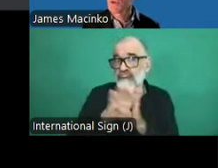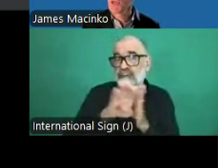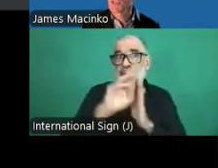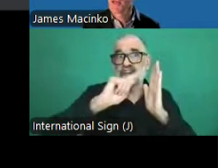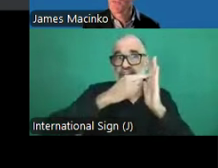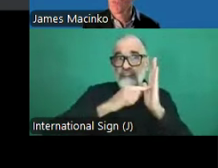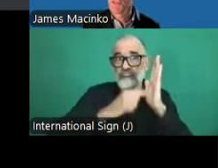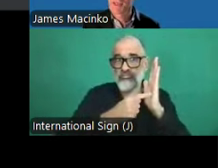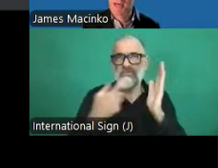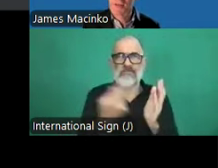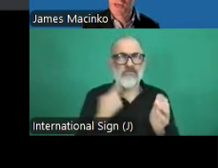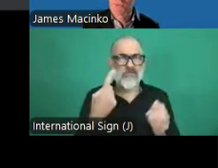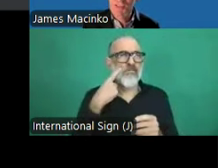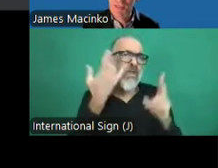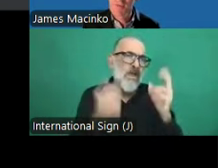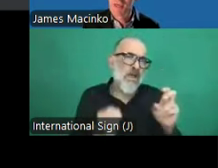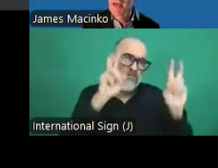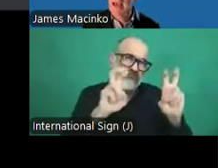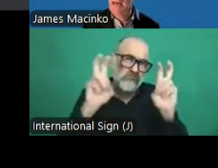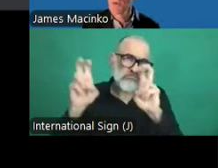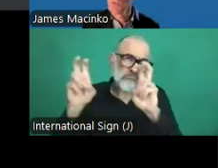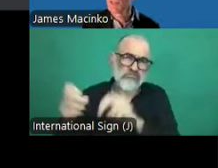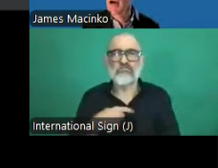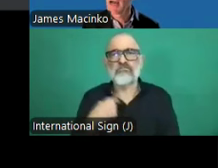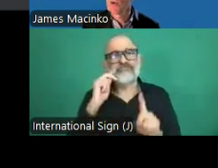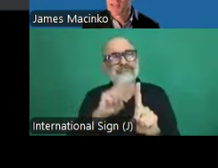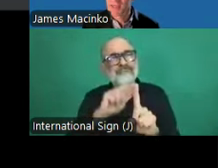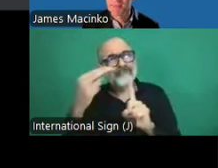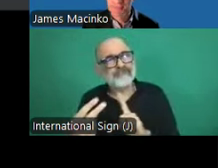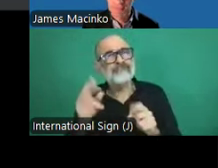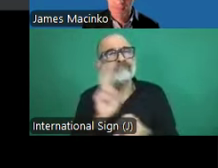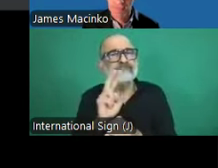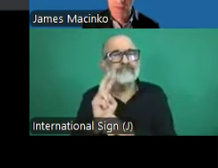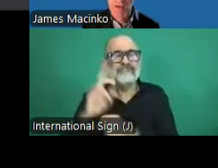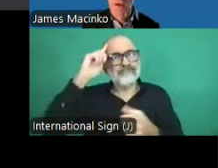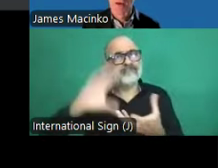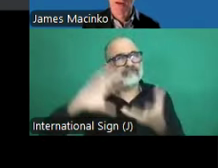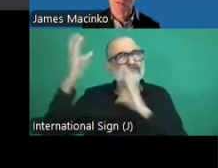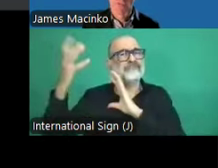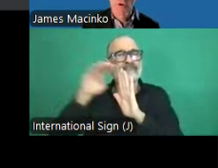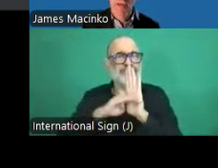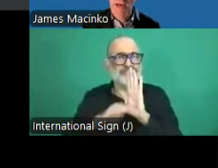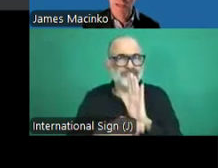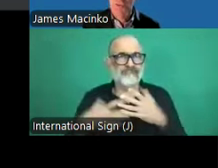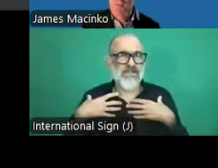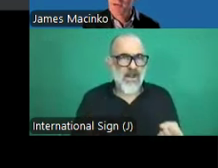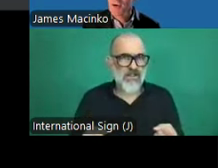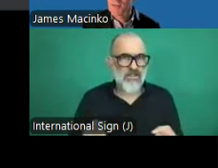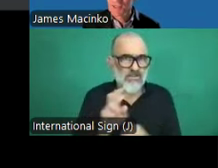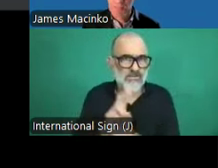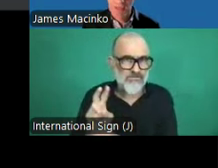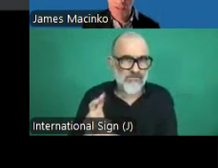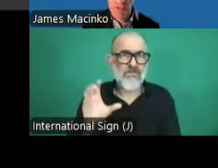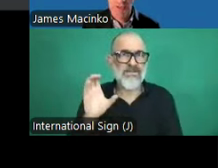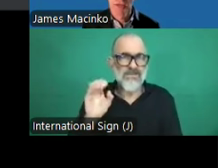comme les soins qui soient pour les conditions chroniques, la santé mentale, le traitement, etc., et qu'il